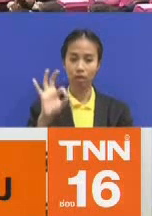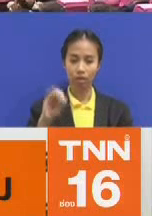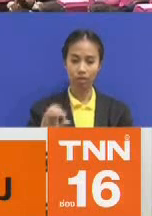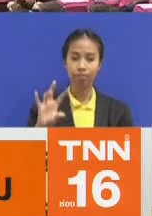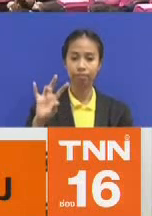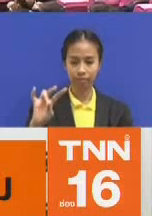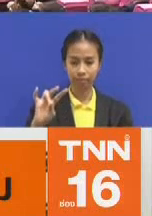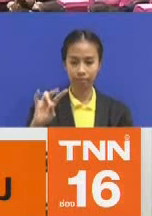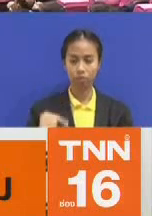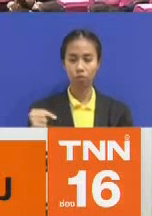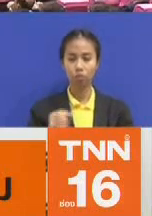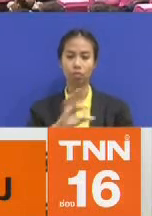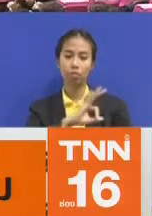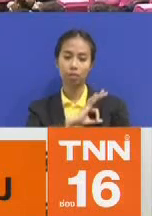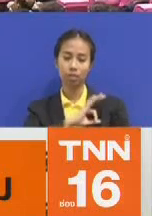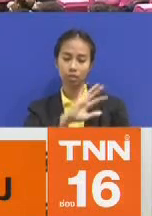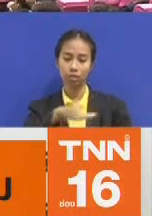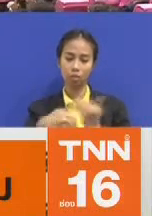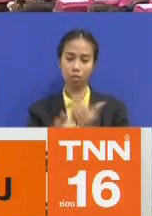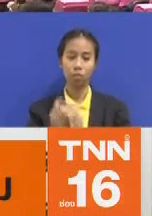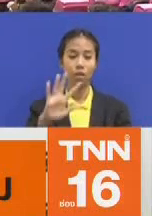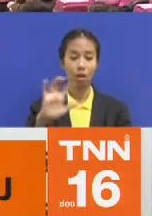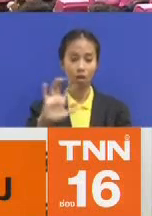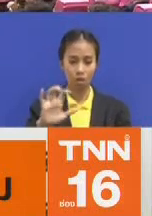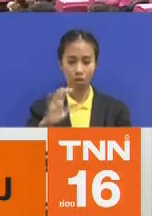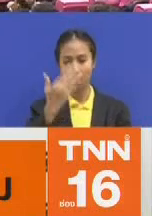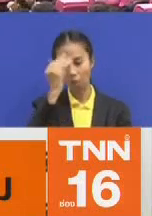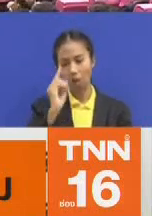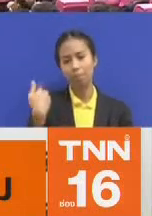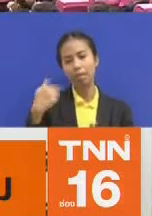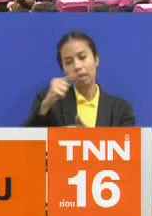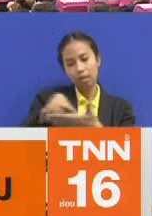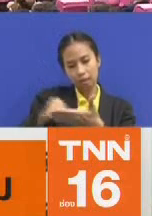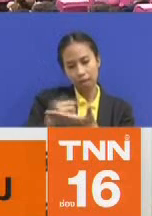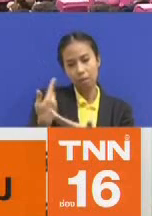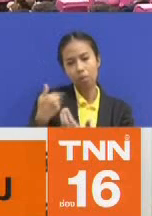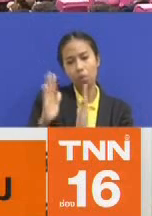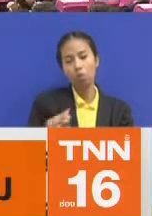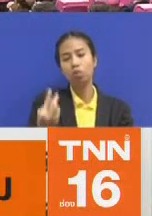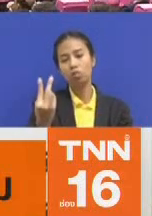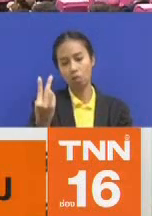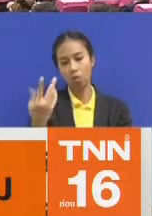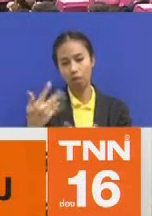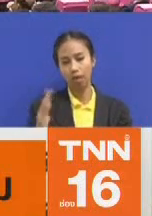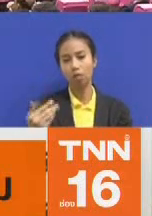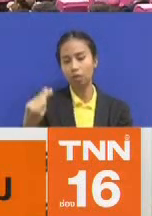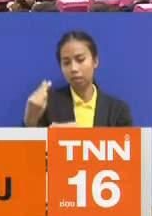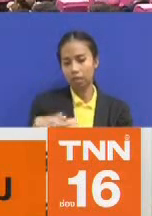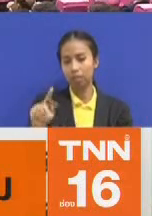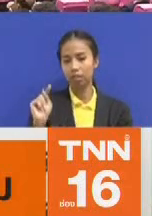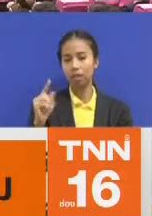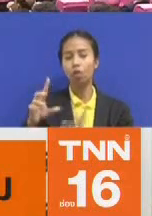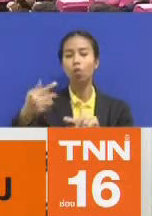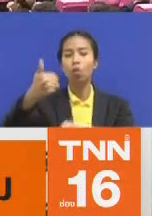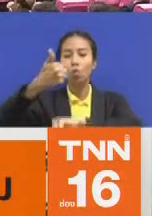ประชุม7พรรคการเมืองฝั่งพรรคเพื่อไทยนะครับก็ได้มีการแถลงข่าวร่วมกันโดยเรียกร้องครับให้ประธานส